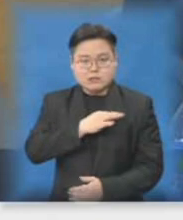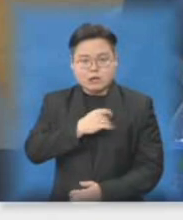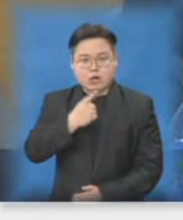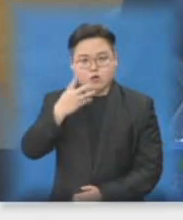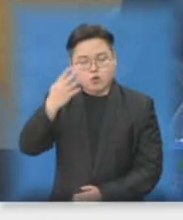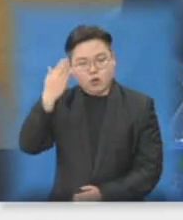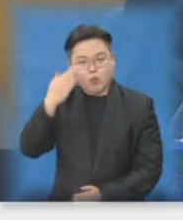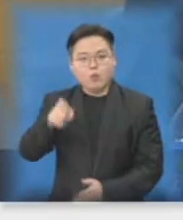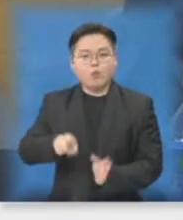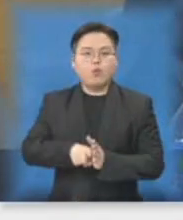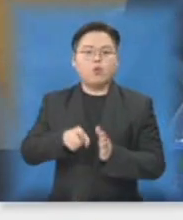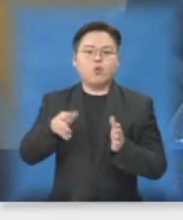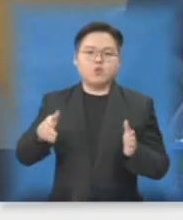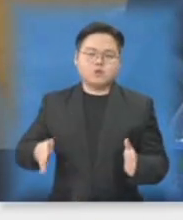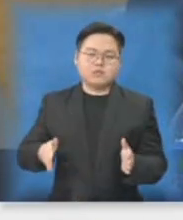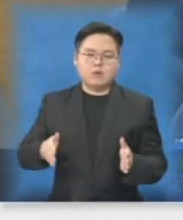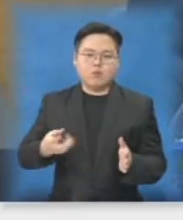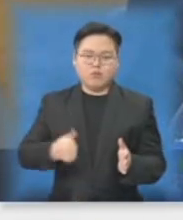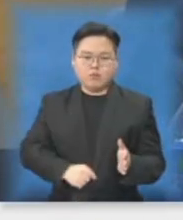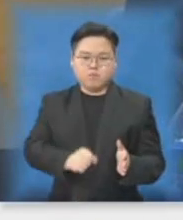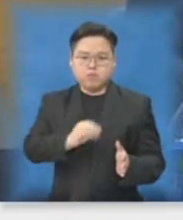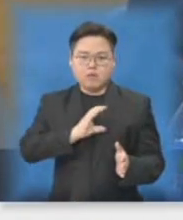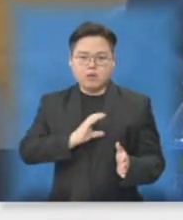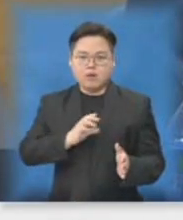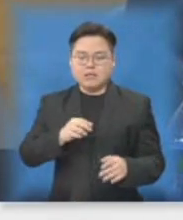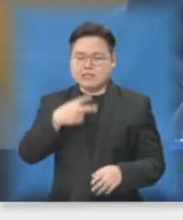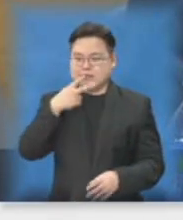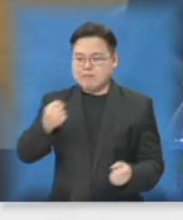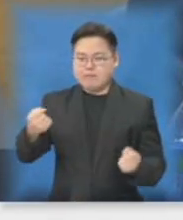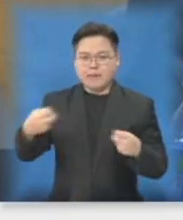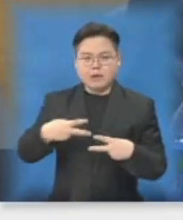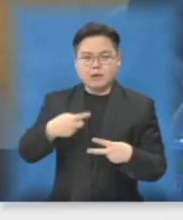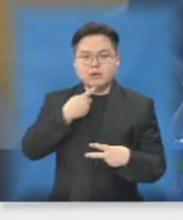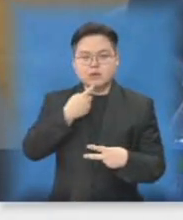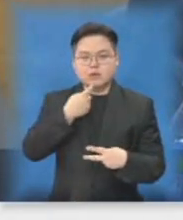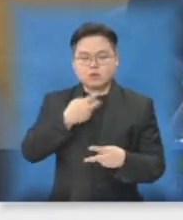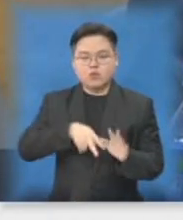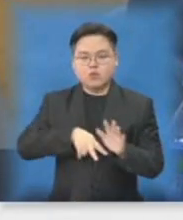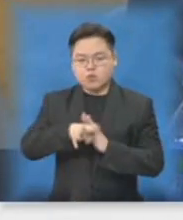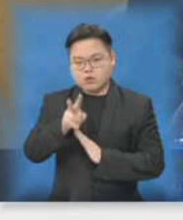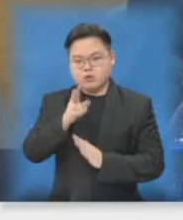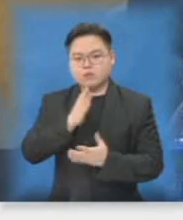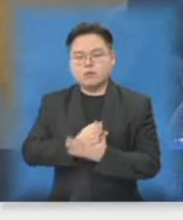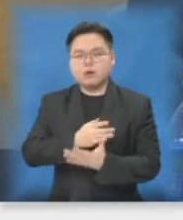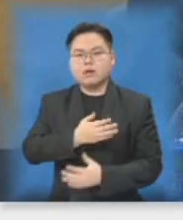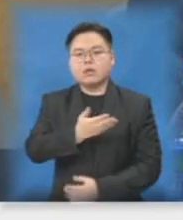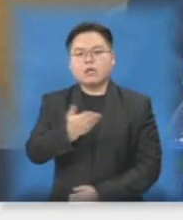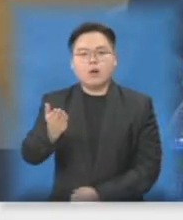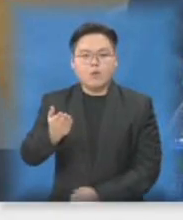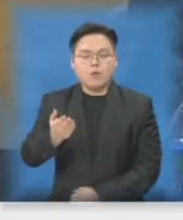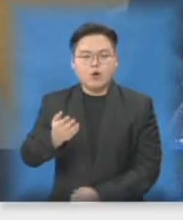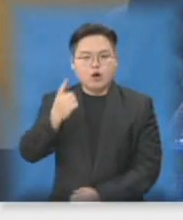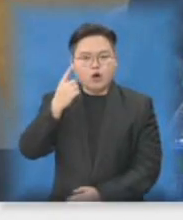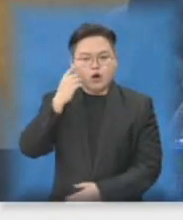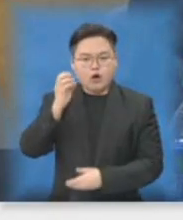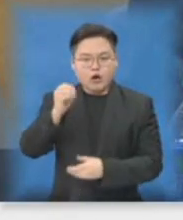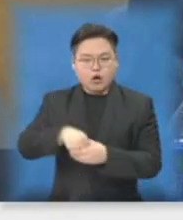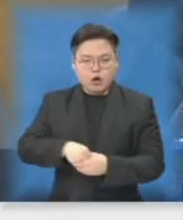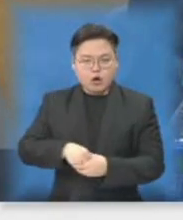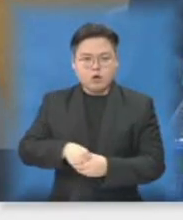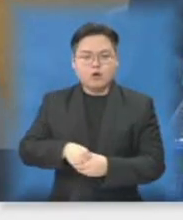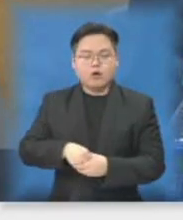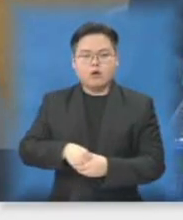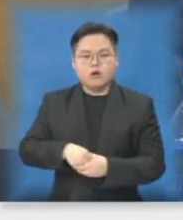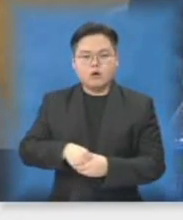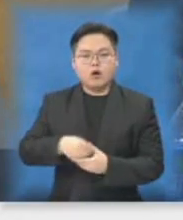өдөр ингээд олох хэвээр мөнгө хангалттай болчихж байгаа ийм асуудал бий болж байгааг одоо та охин бас ингэж харж